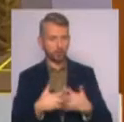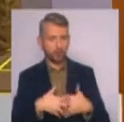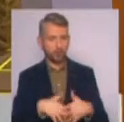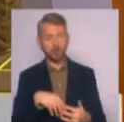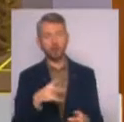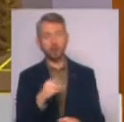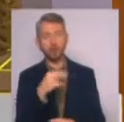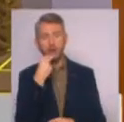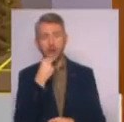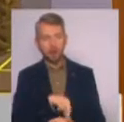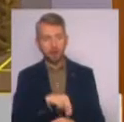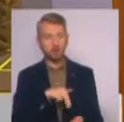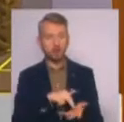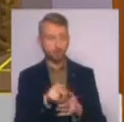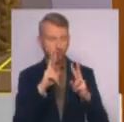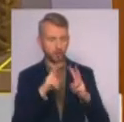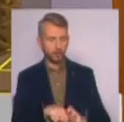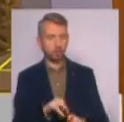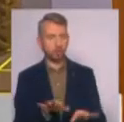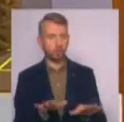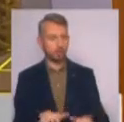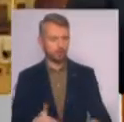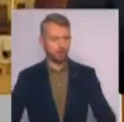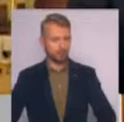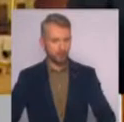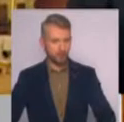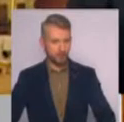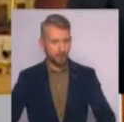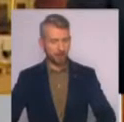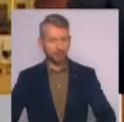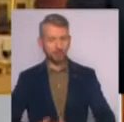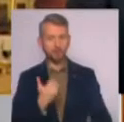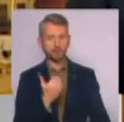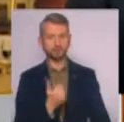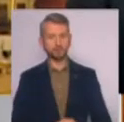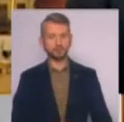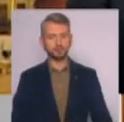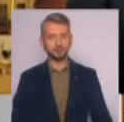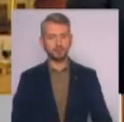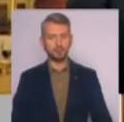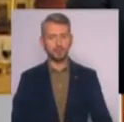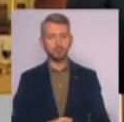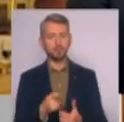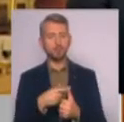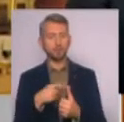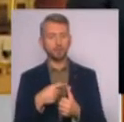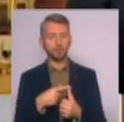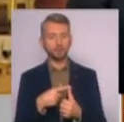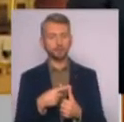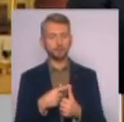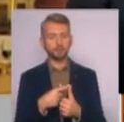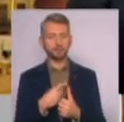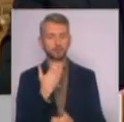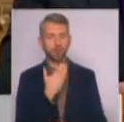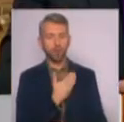Краще проходити це дослідження по місту проживання вашого. По-перше,